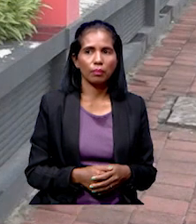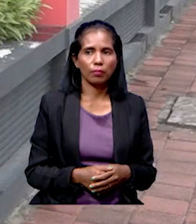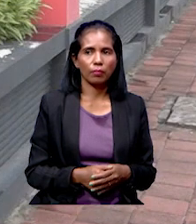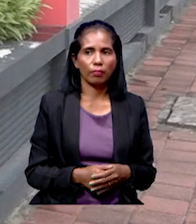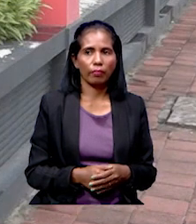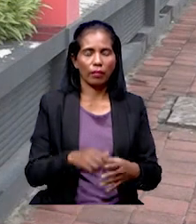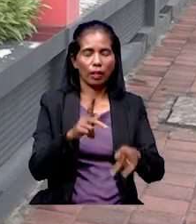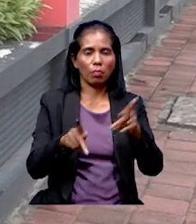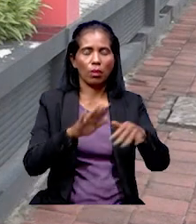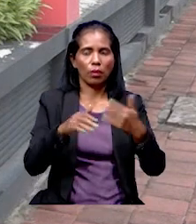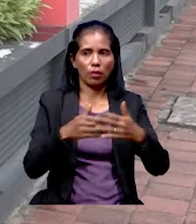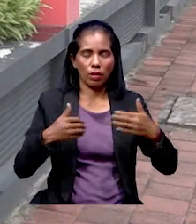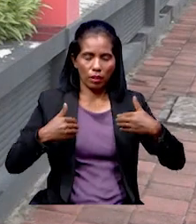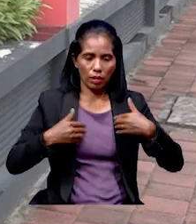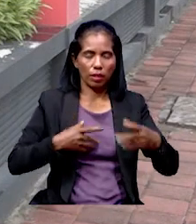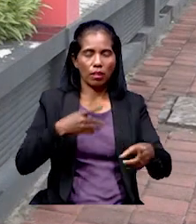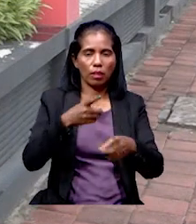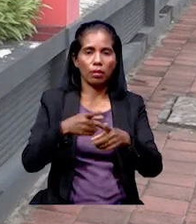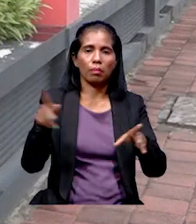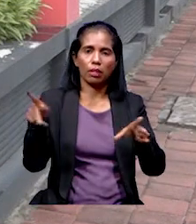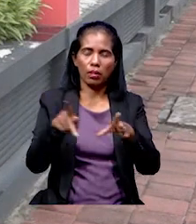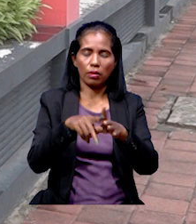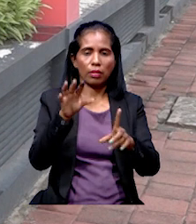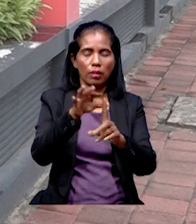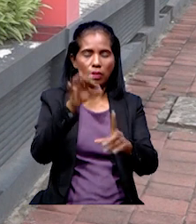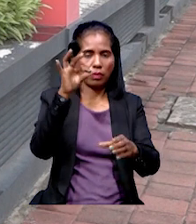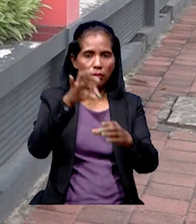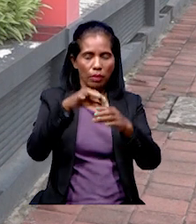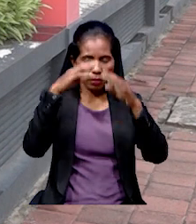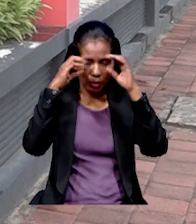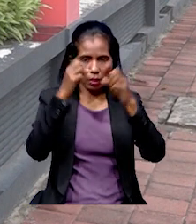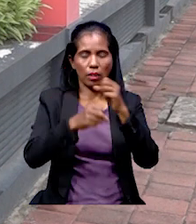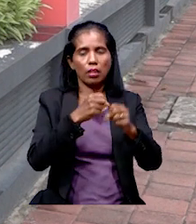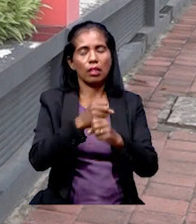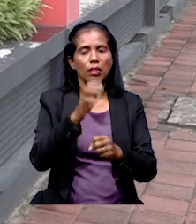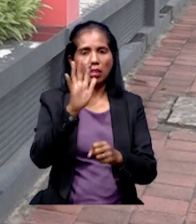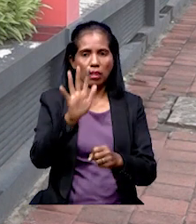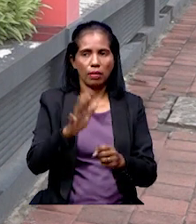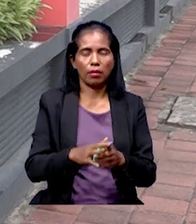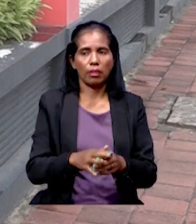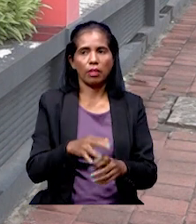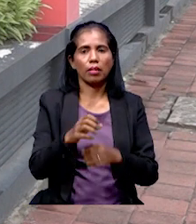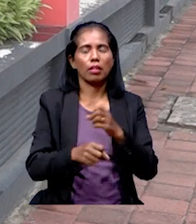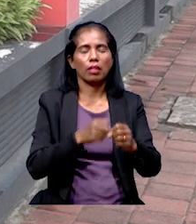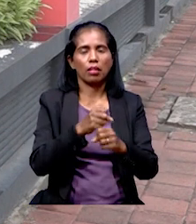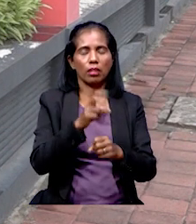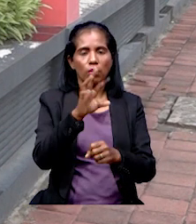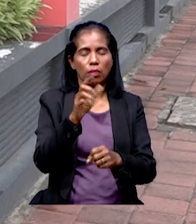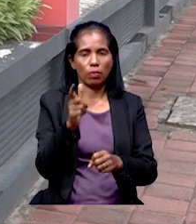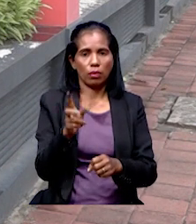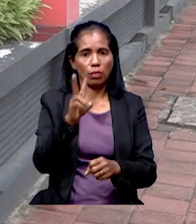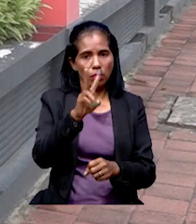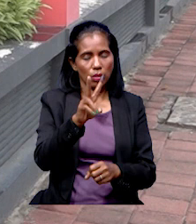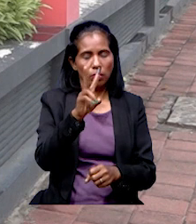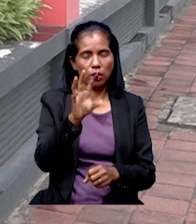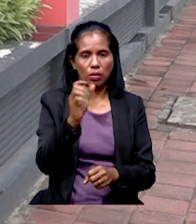Sida daung hotu ia direitu hodi partisipa ia lesaun presidensial kada tinan lima. Nunemus ba periudu rihu rua ruanulu resing rua